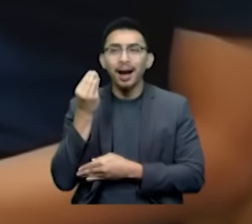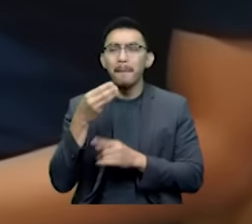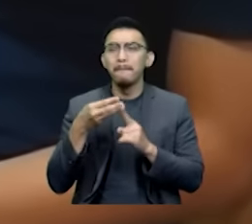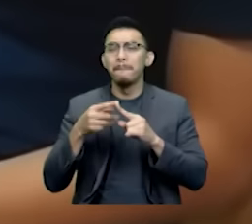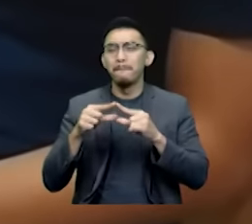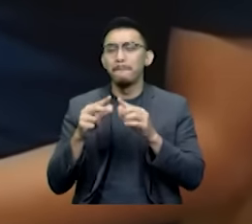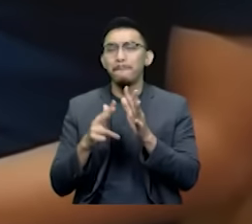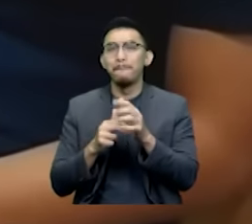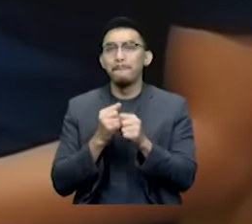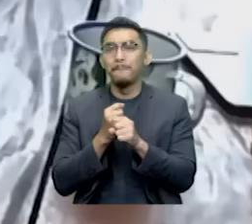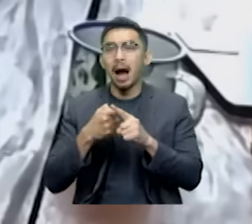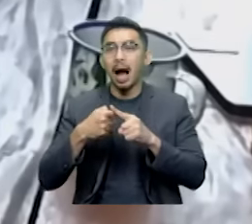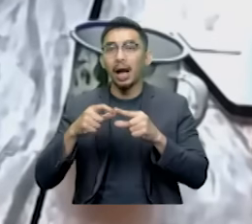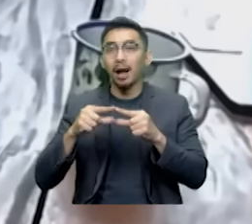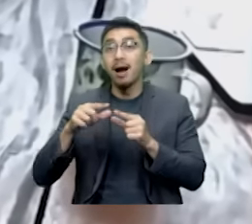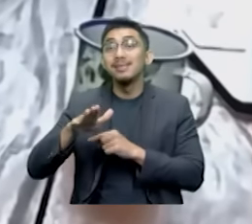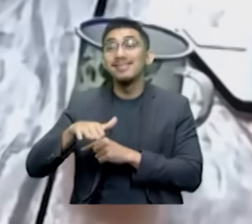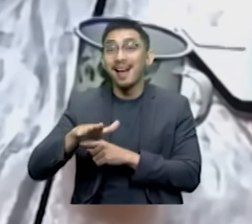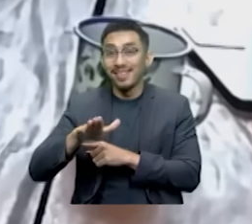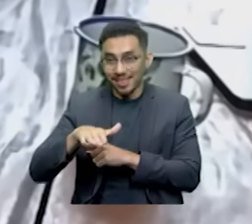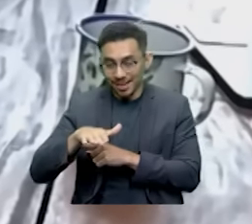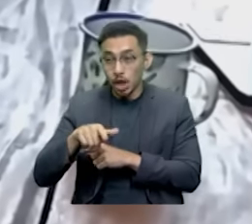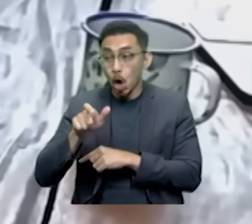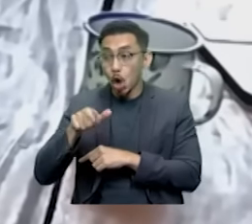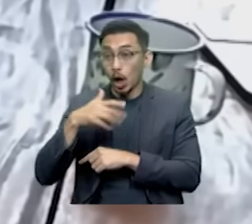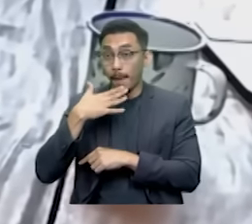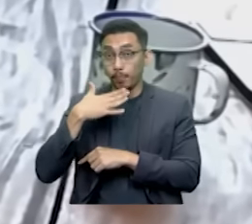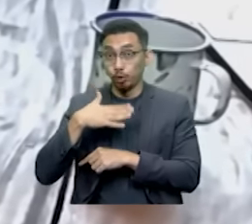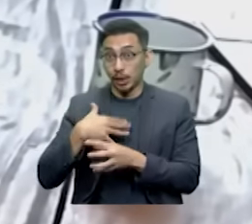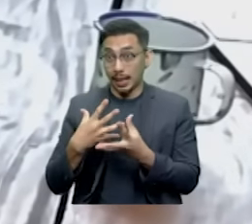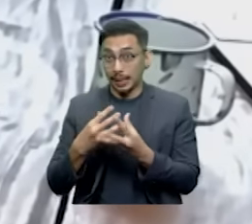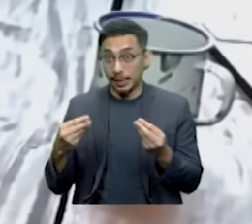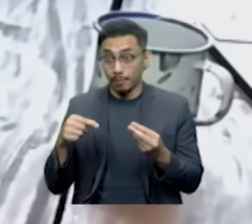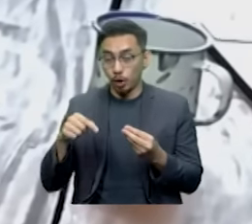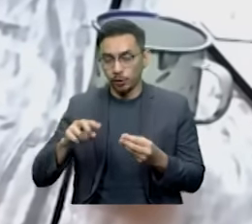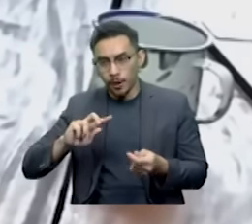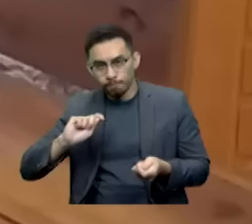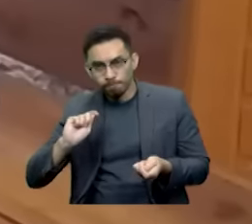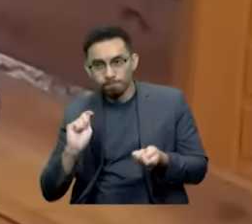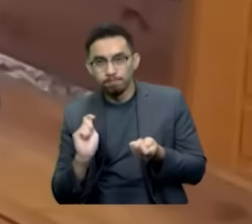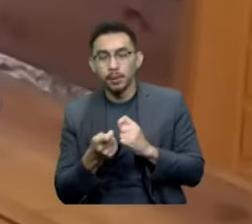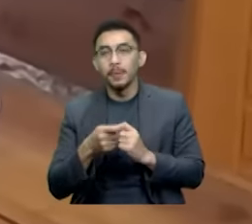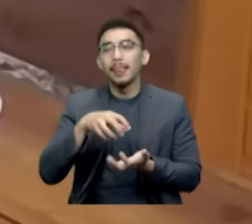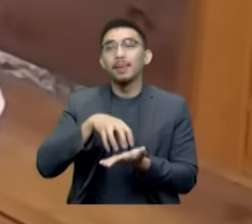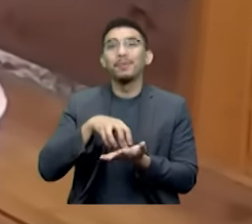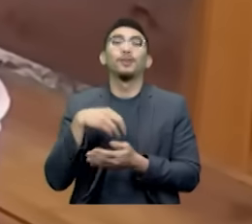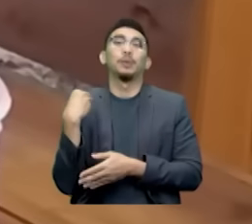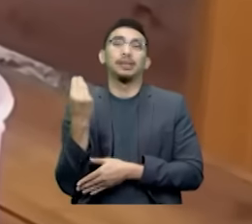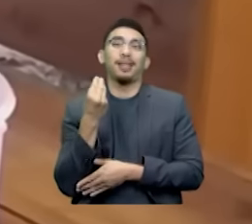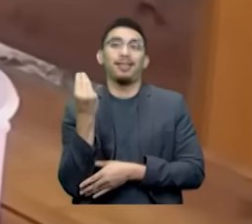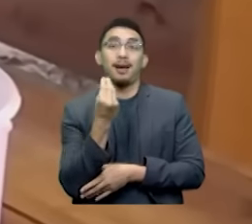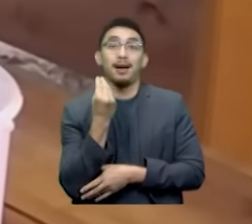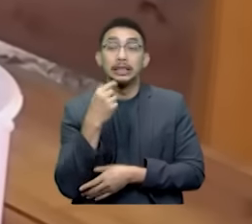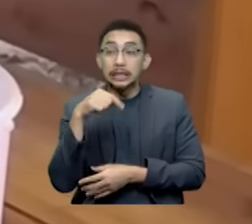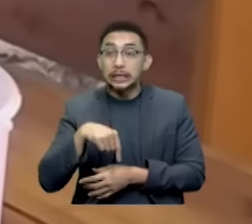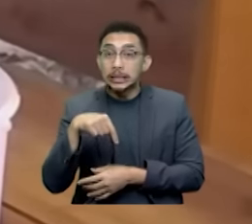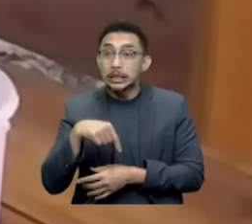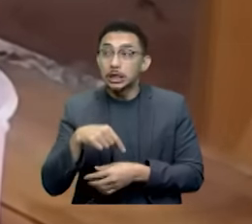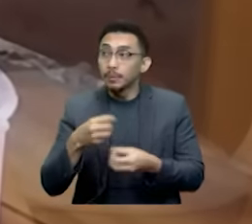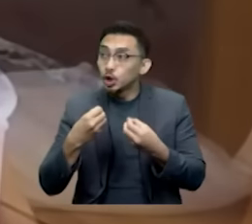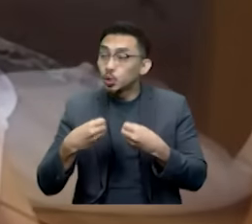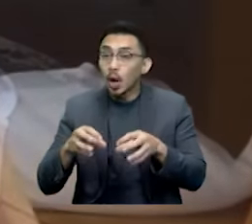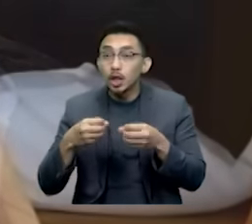miliknya menjadi tempat wisata mini. Selain wahana rekreasi, tempat wisata ini juga menawarkan aneka menu olahan ikan air